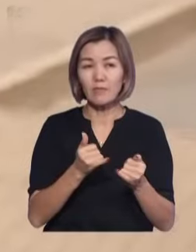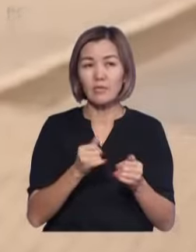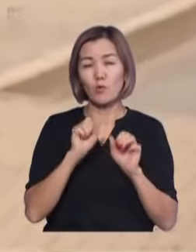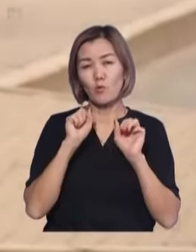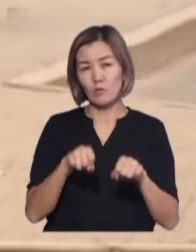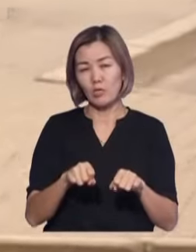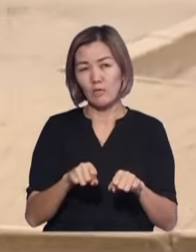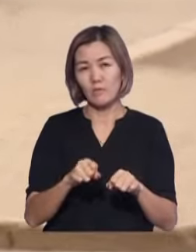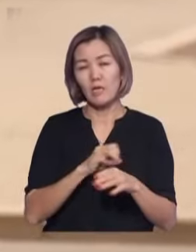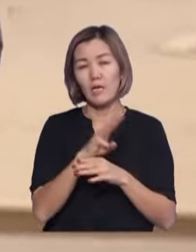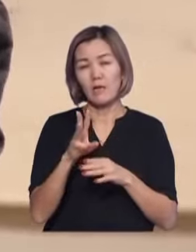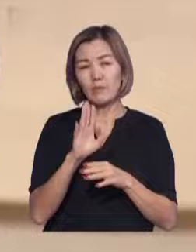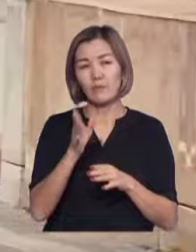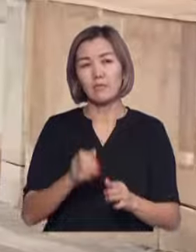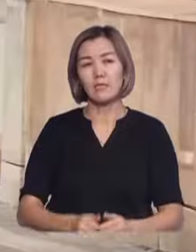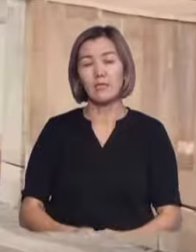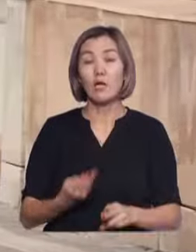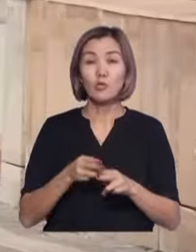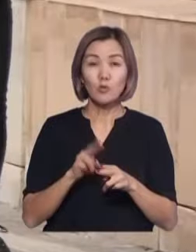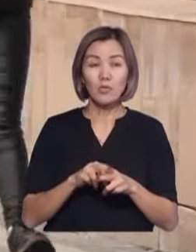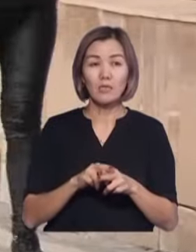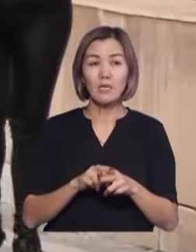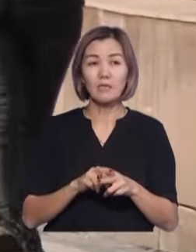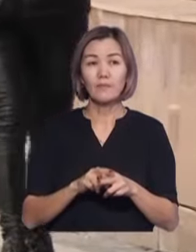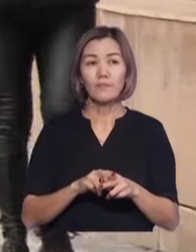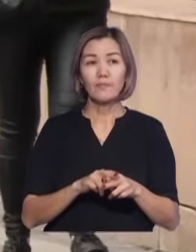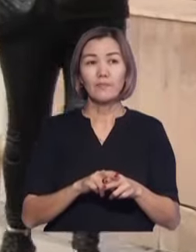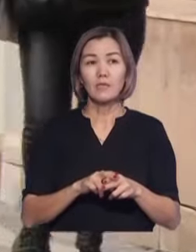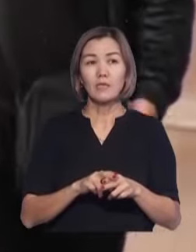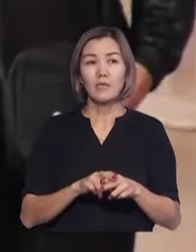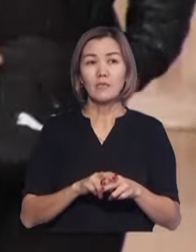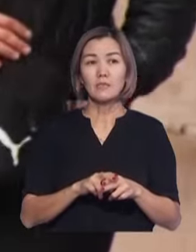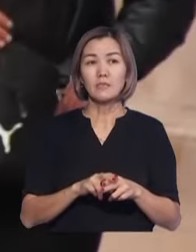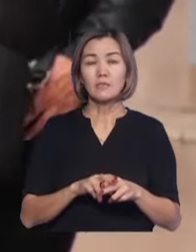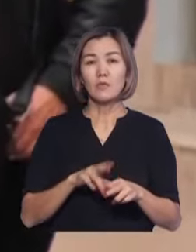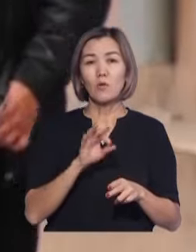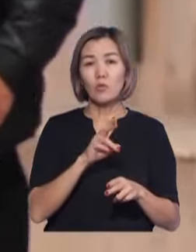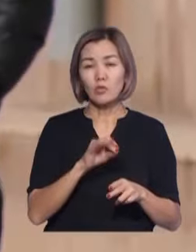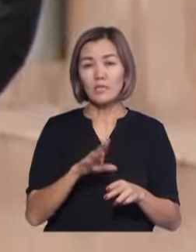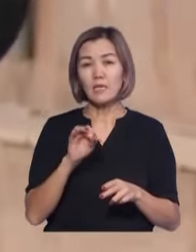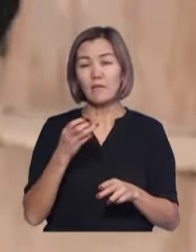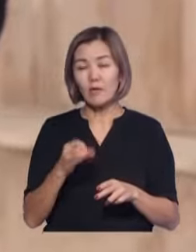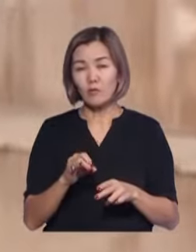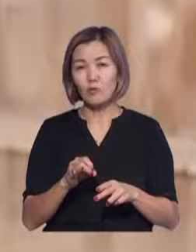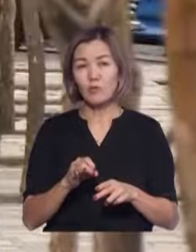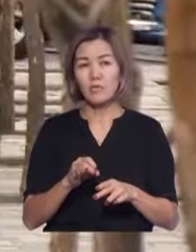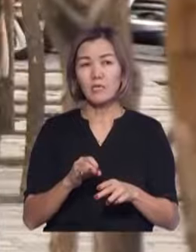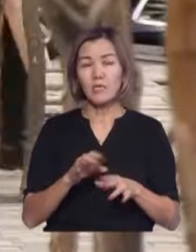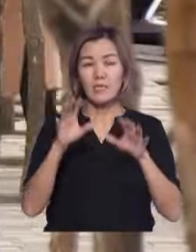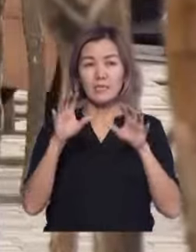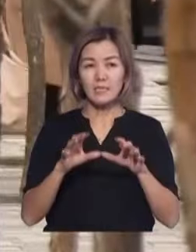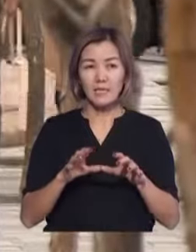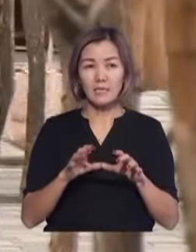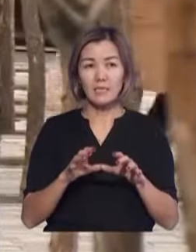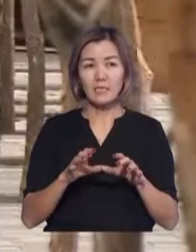жетімді болуын қамтамасыз етеді. Сондықтан да Олжас Абайұлынан аталған сауалға заңда белгіленген мерзімде